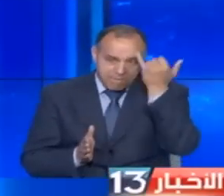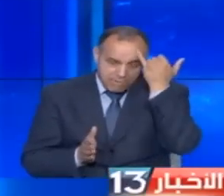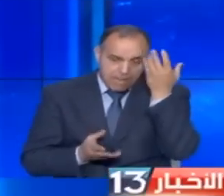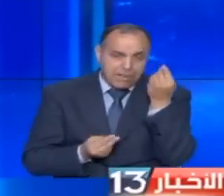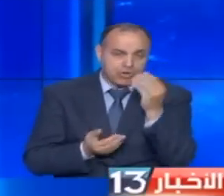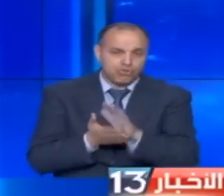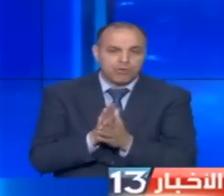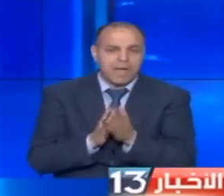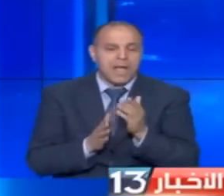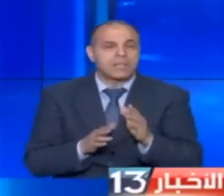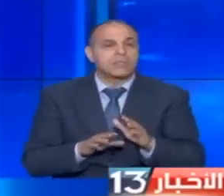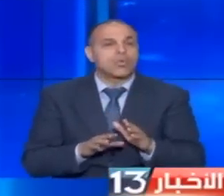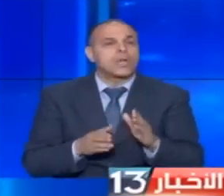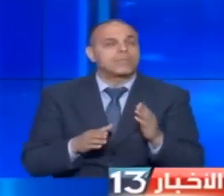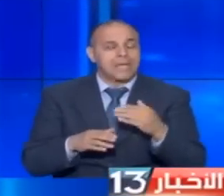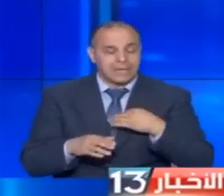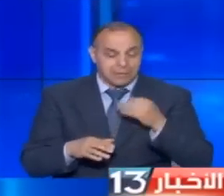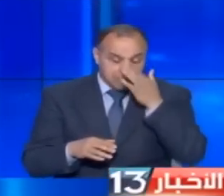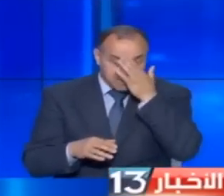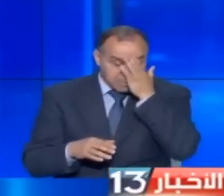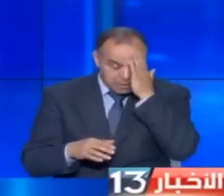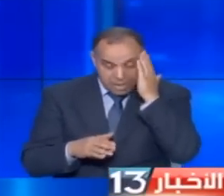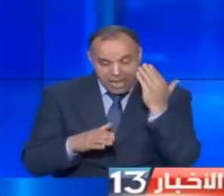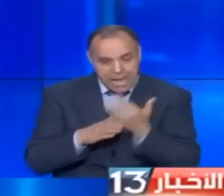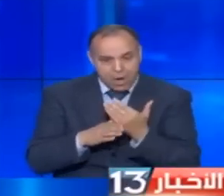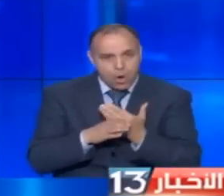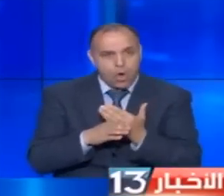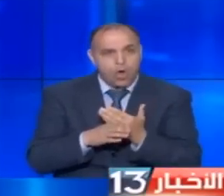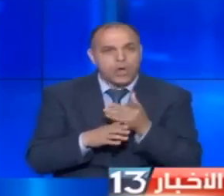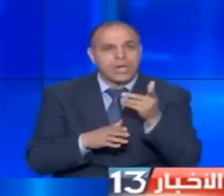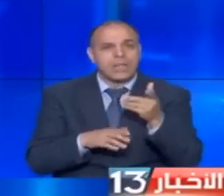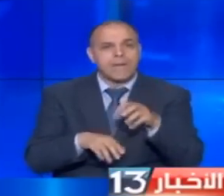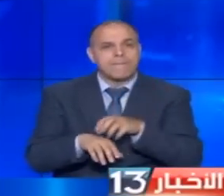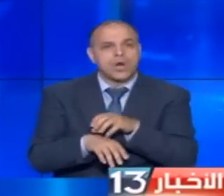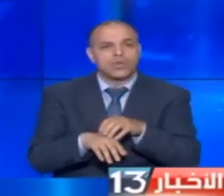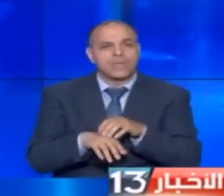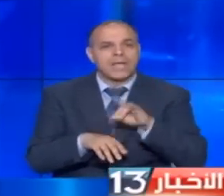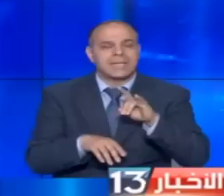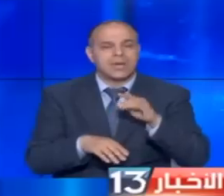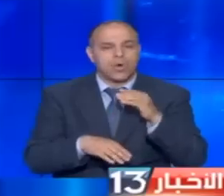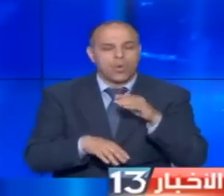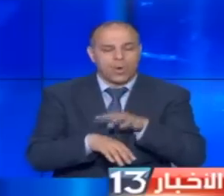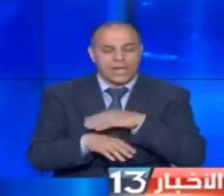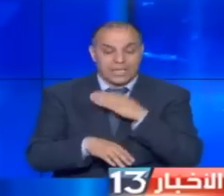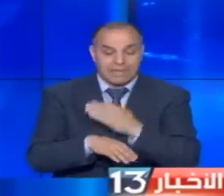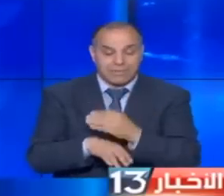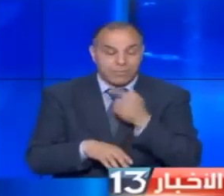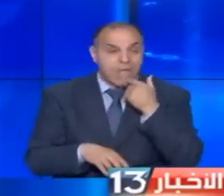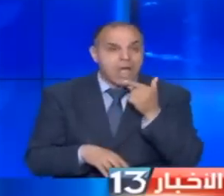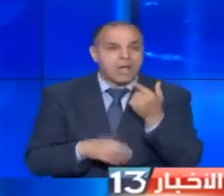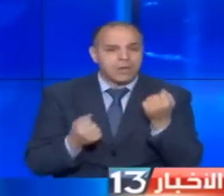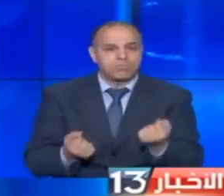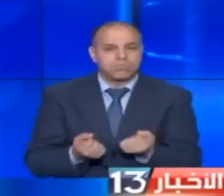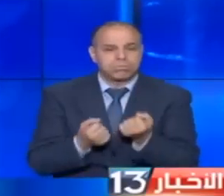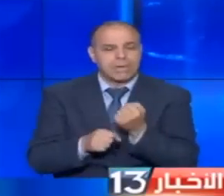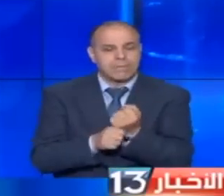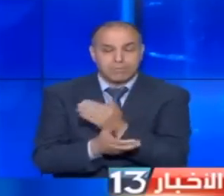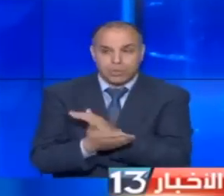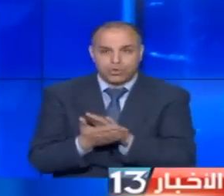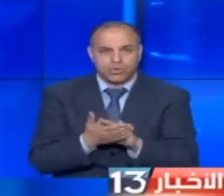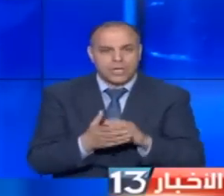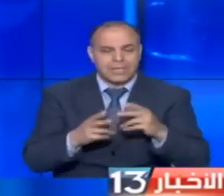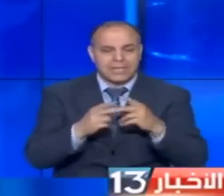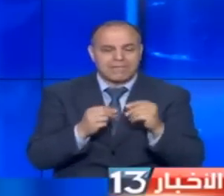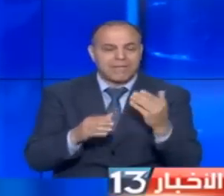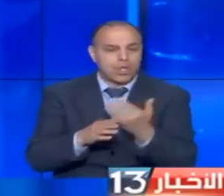الجمعيات والمنظمات المدنيه انطلقت بمدرسه لارتديه الكتور بولايه قفصه حمله تطوعيه لتنظيف